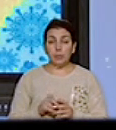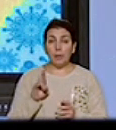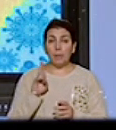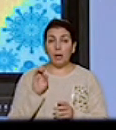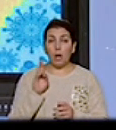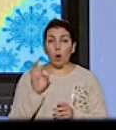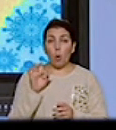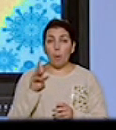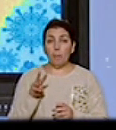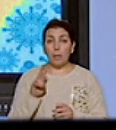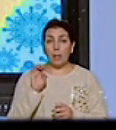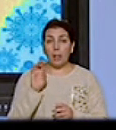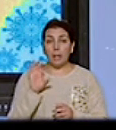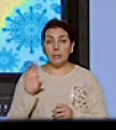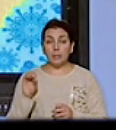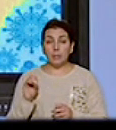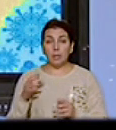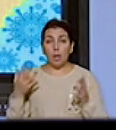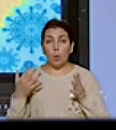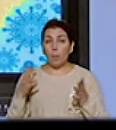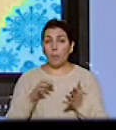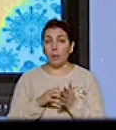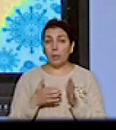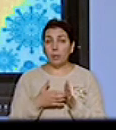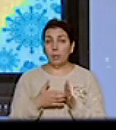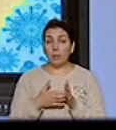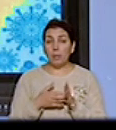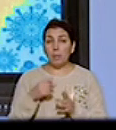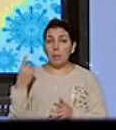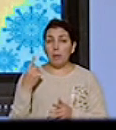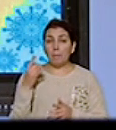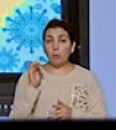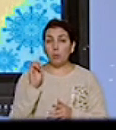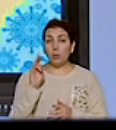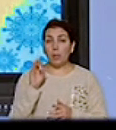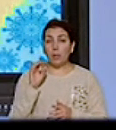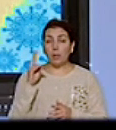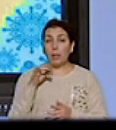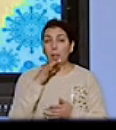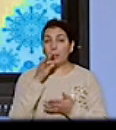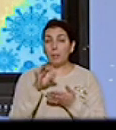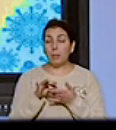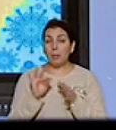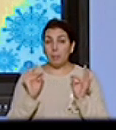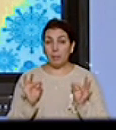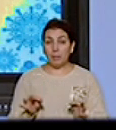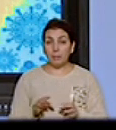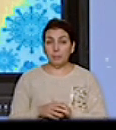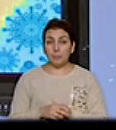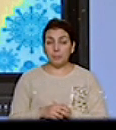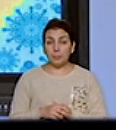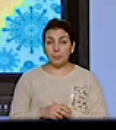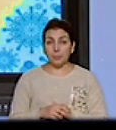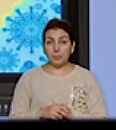В каком классе? Первый ученик ответил правильно.